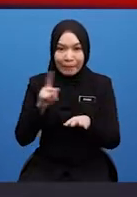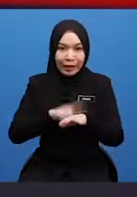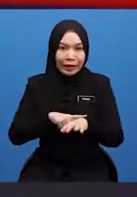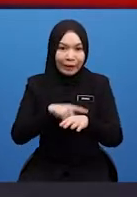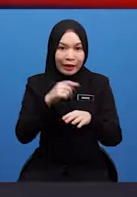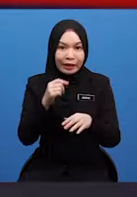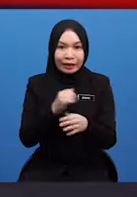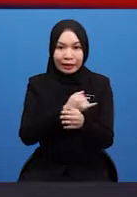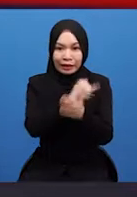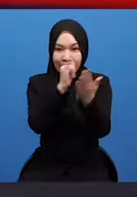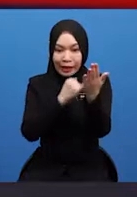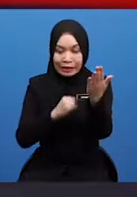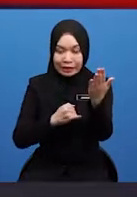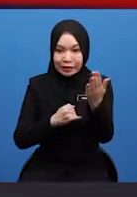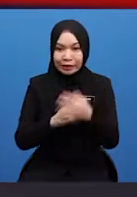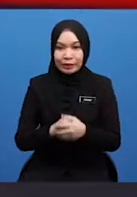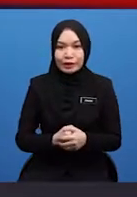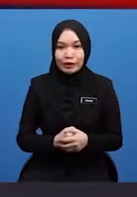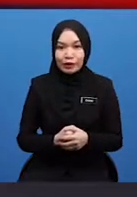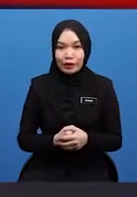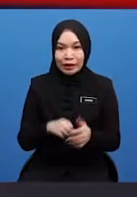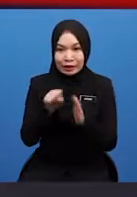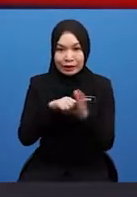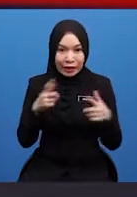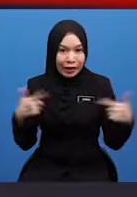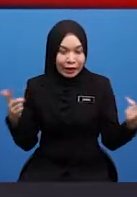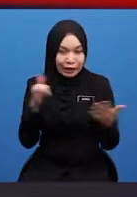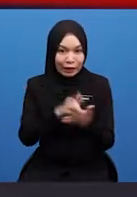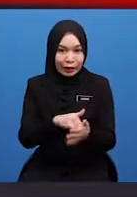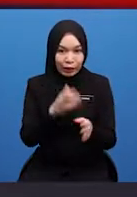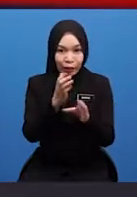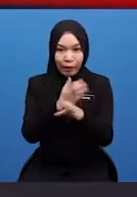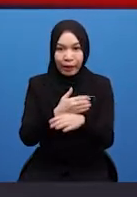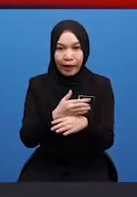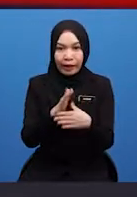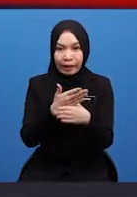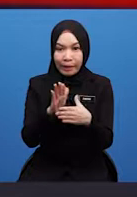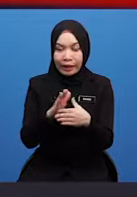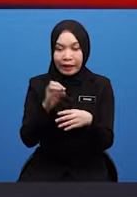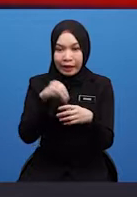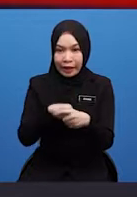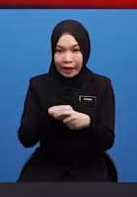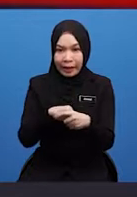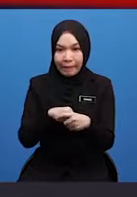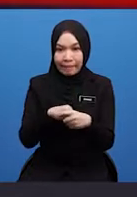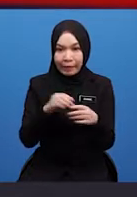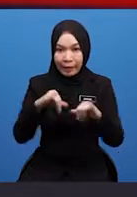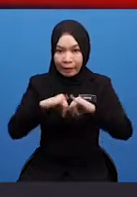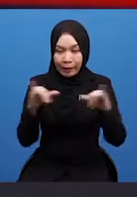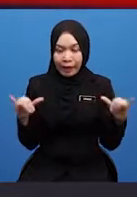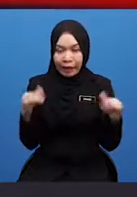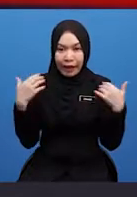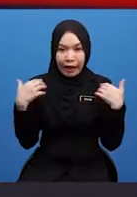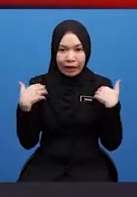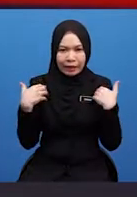lukisan. Selain itu, bahagian-bahagian dalam kadar banding mempunyai kaitan rapat untuk